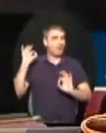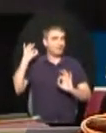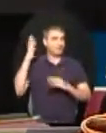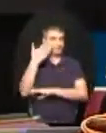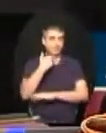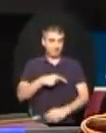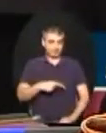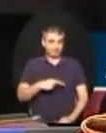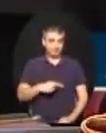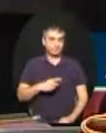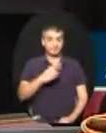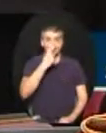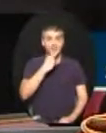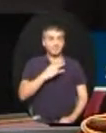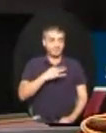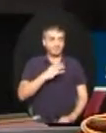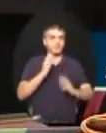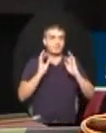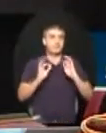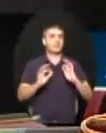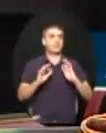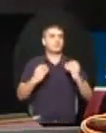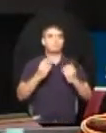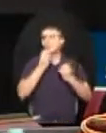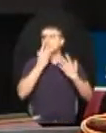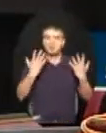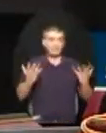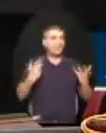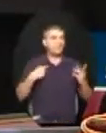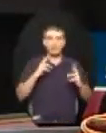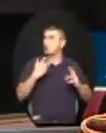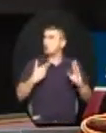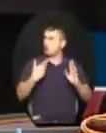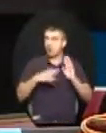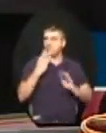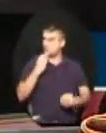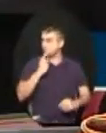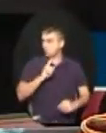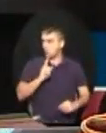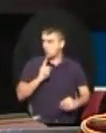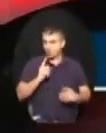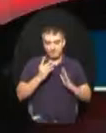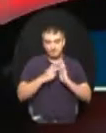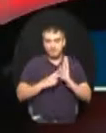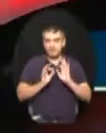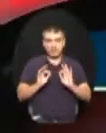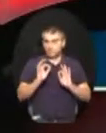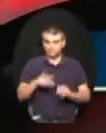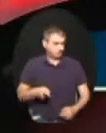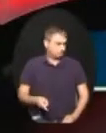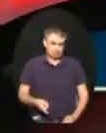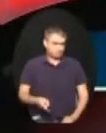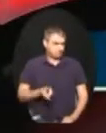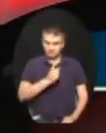ישראל. ומבחינתי זה באמת משהו נפלא, אני מקווה שזה ורוב יהודים מבחינתך, הוא לא פרמטר בכלל שצריך לא,